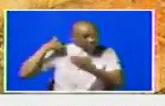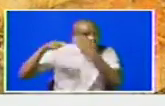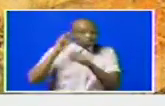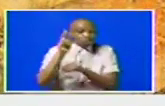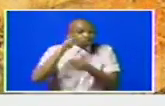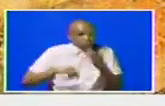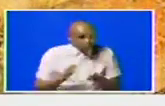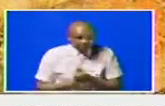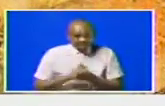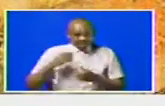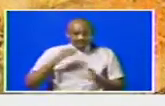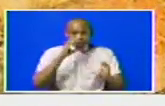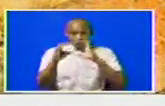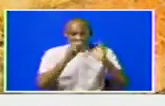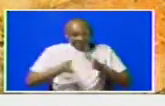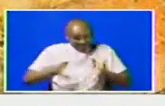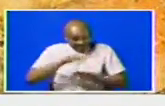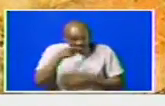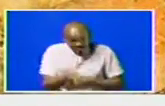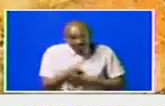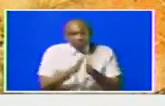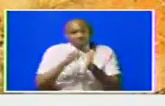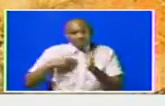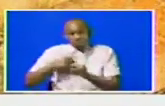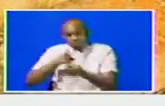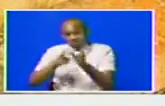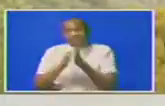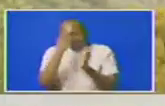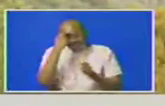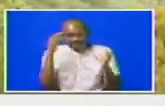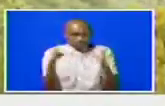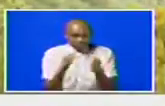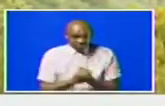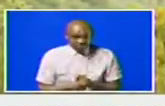lilitumika kama mnara wa mawasiliano miongoni mwa wapiganaji wa Kimasai.